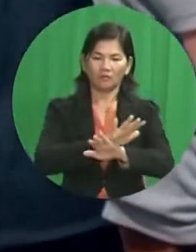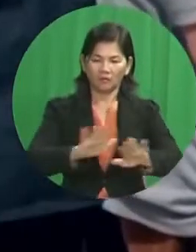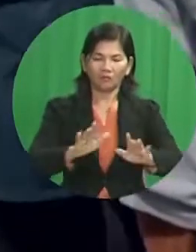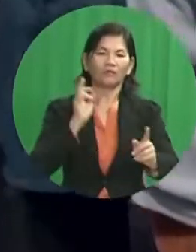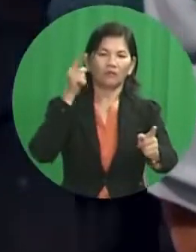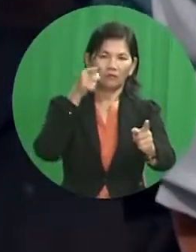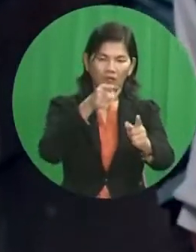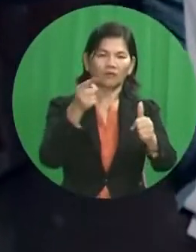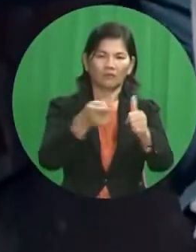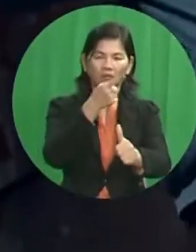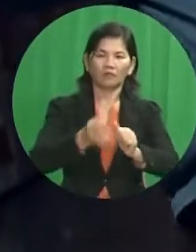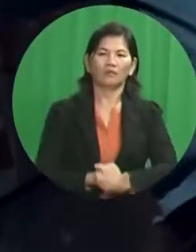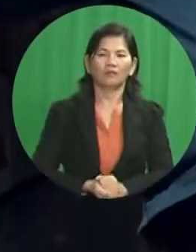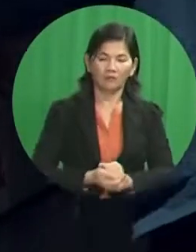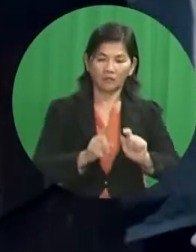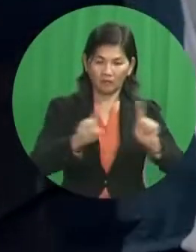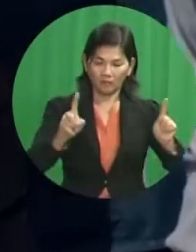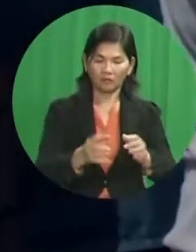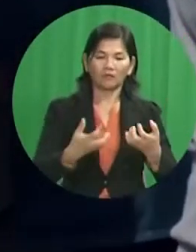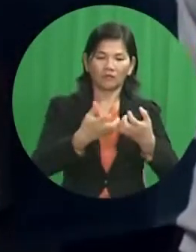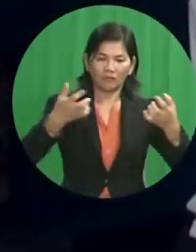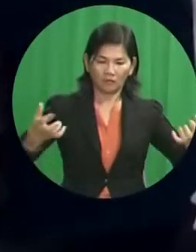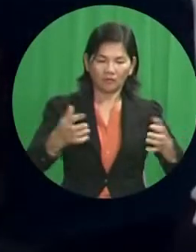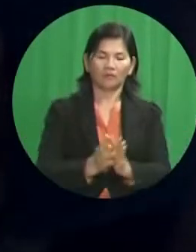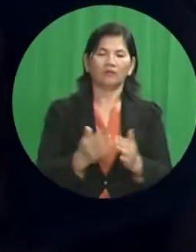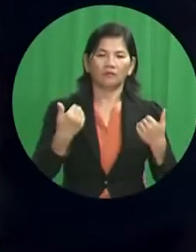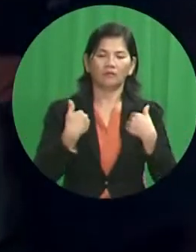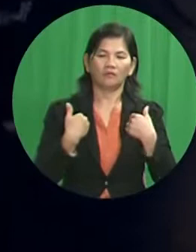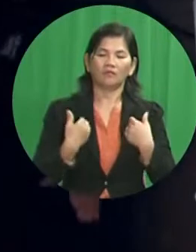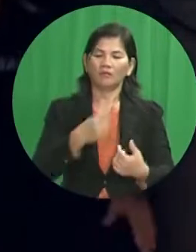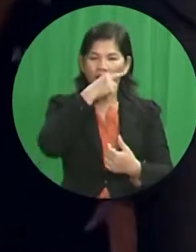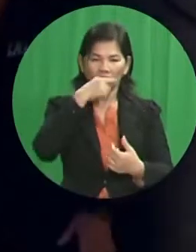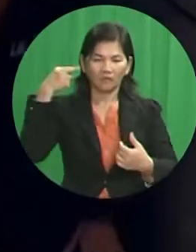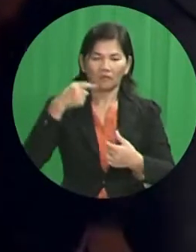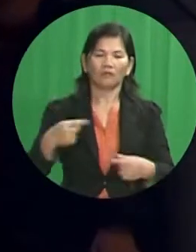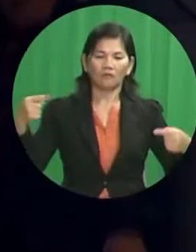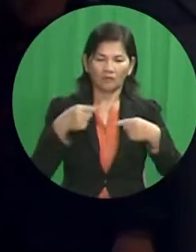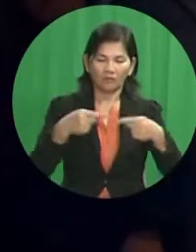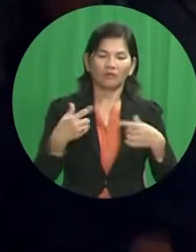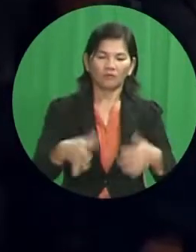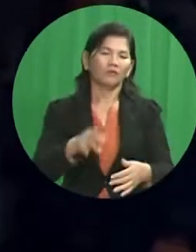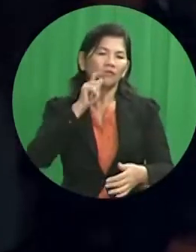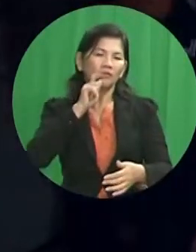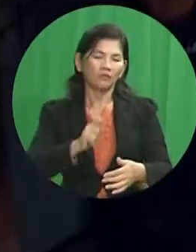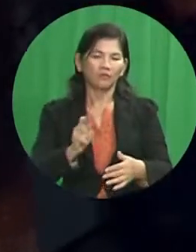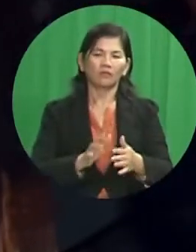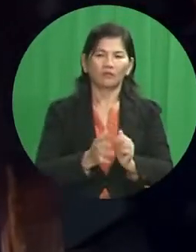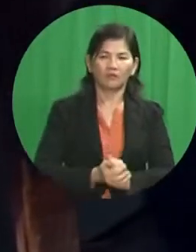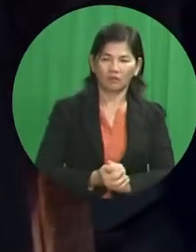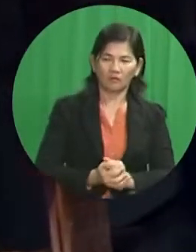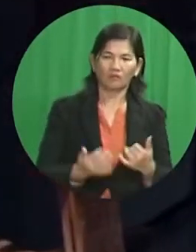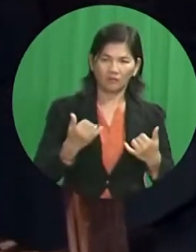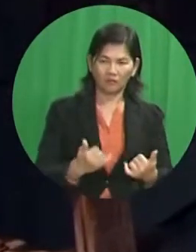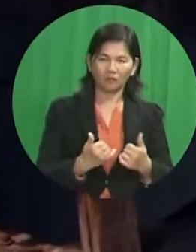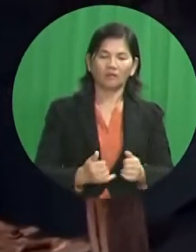គោលដៅចម្បងរបស់ខ្លួនចំណែកក្រុមបបៃខ្លួនដែលគ្រប់គ្រងដោយទីក្រុងមូស្គូបានប្រយុទ្ធជាមួយនឹងកងកម្លាំងរដ្ឋាភិបាលអ៊ុយក្រែ